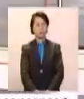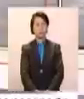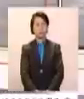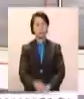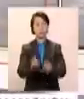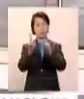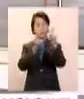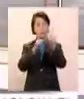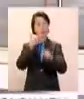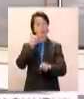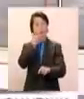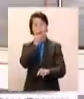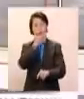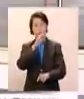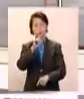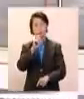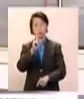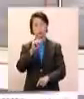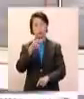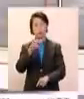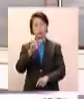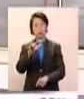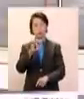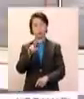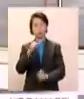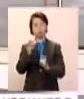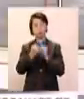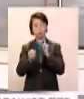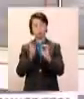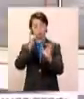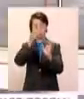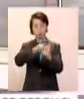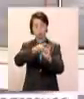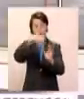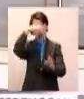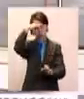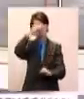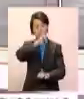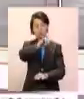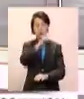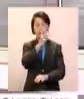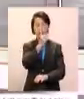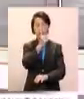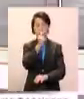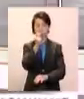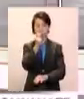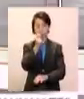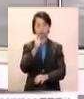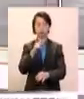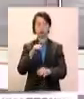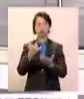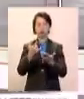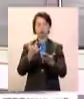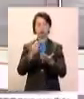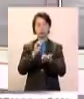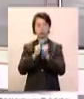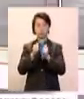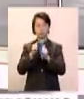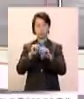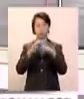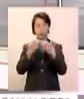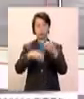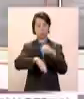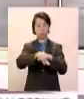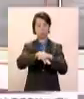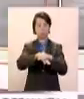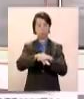Bintang muda negara Muhammad Akhyar Abdul Rashid akhirnya menyertai pasukan Johor Darul Takzim JDT. Pengarah sukan Kelab Bola Sepak JDT